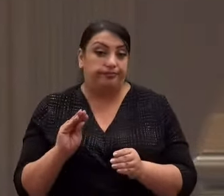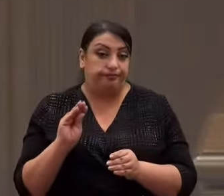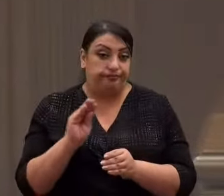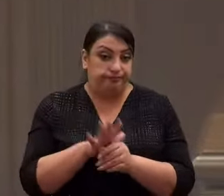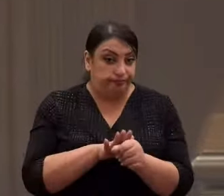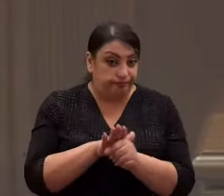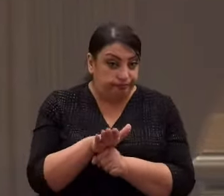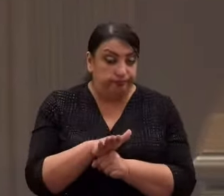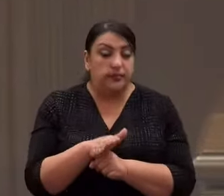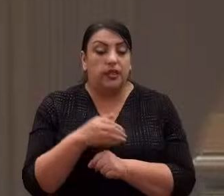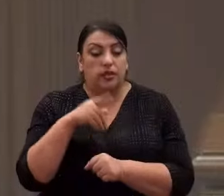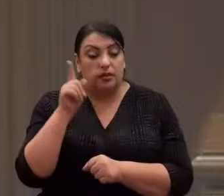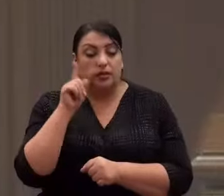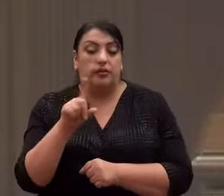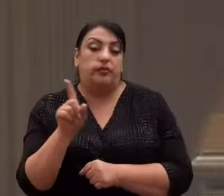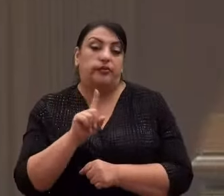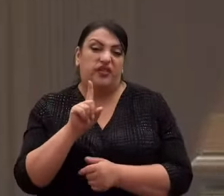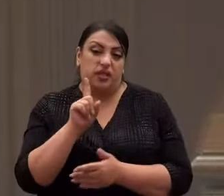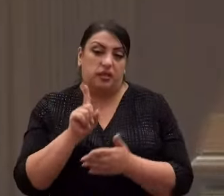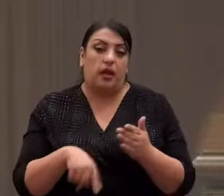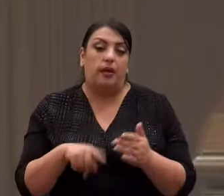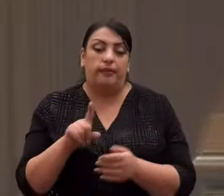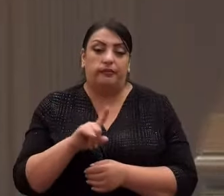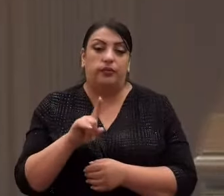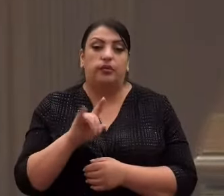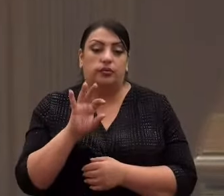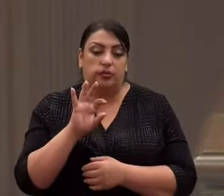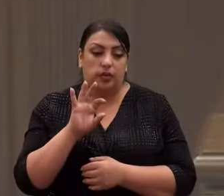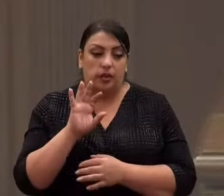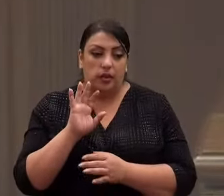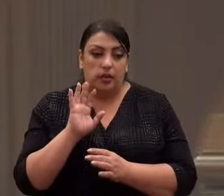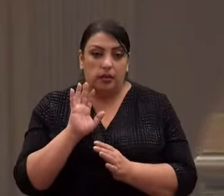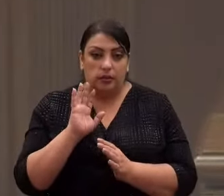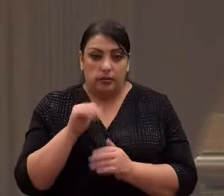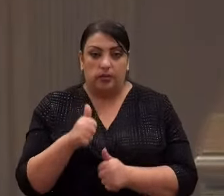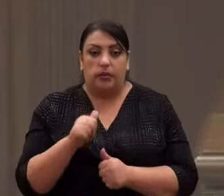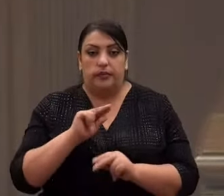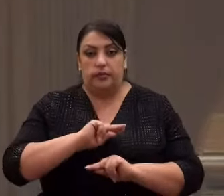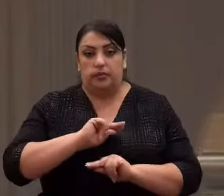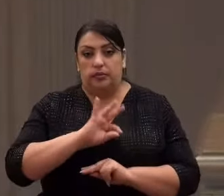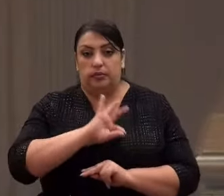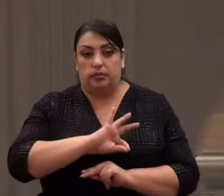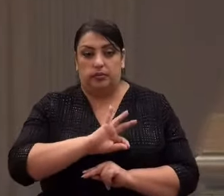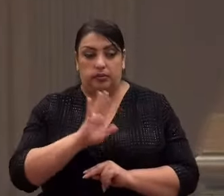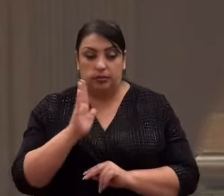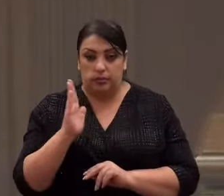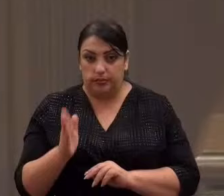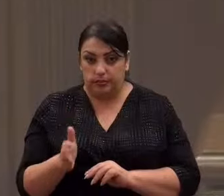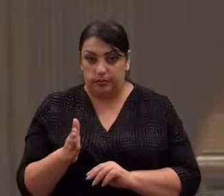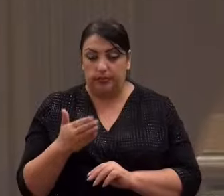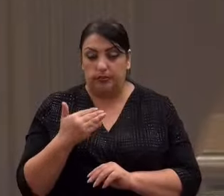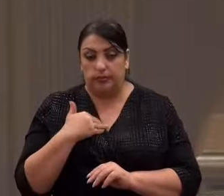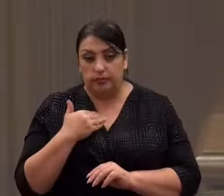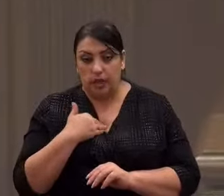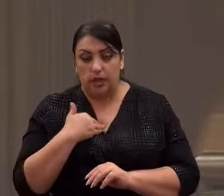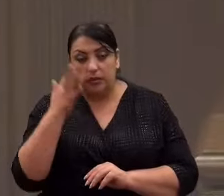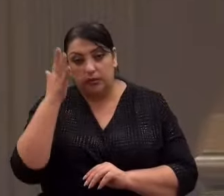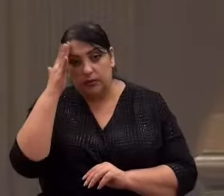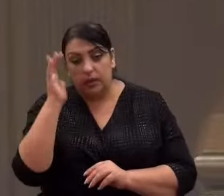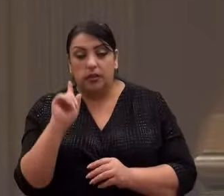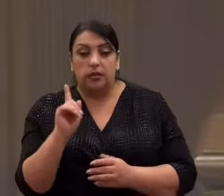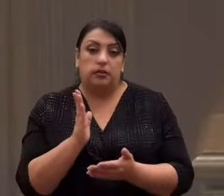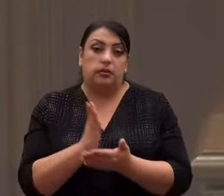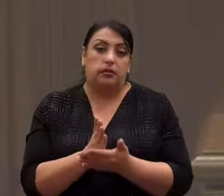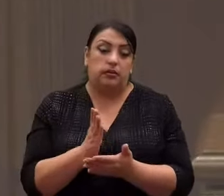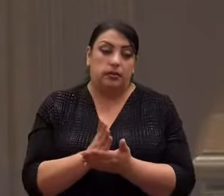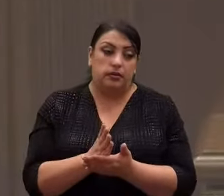ավելի լավ արդյունքներ եւ ի վերջո ես կարծում եմ, որ մեր հիմնական առաքելությունը, գիտեք